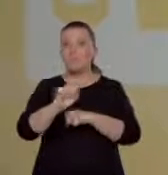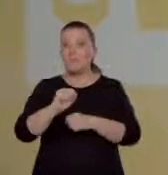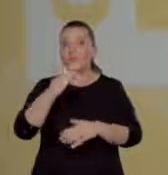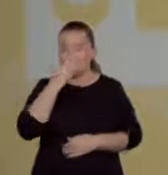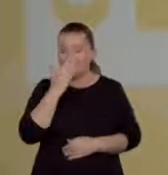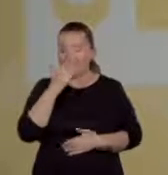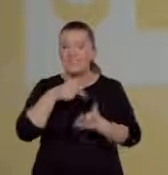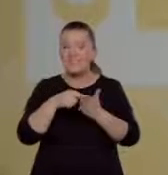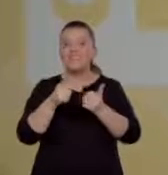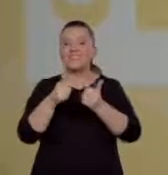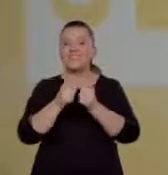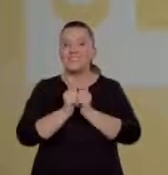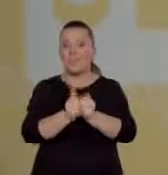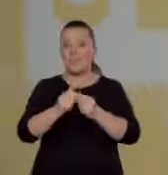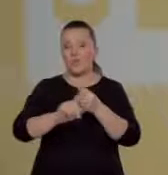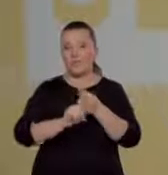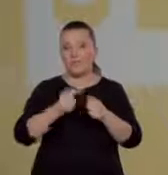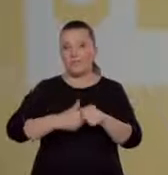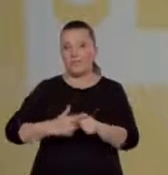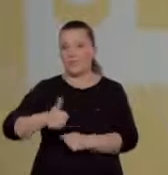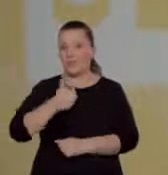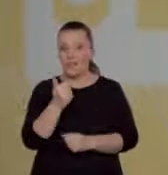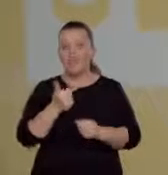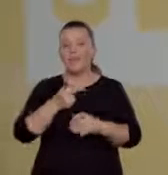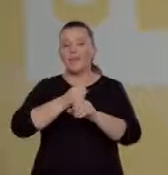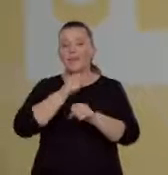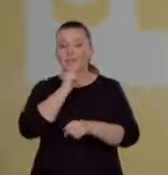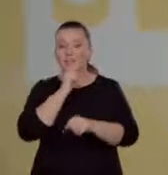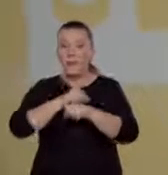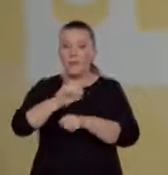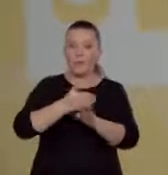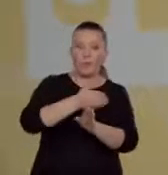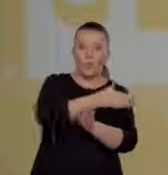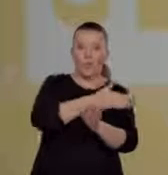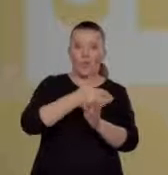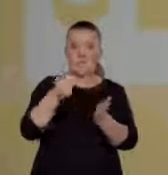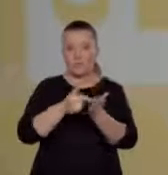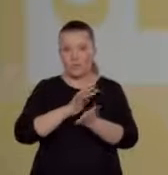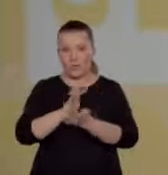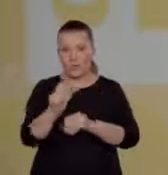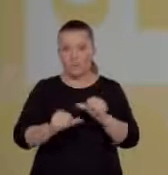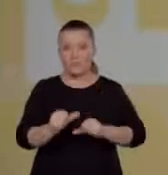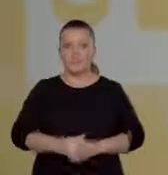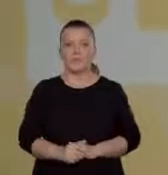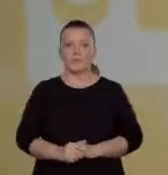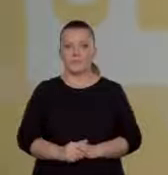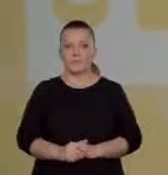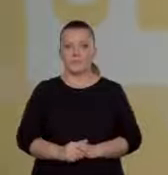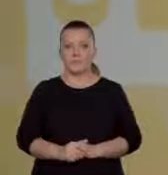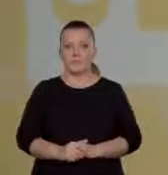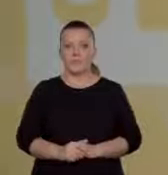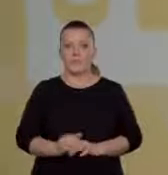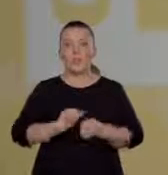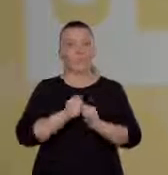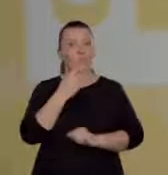zadanie 21 z arkusza egzaminacyjnego według starej formuły obowiązującej do 2014 roku.